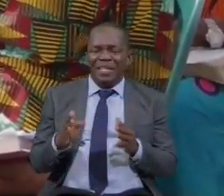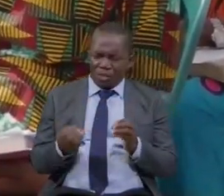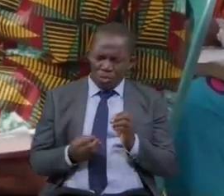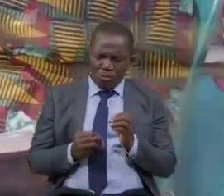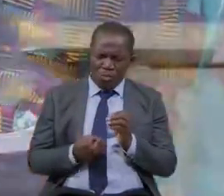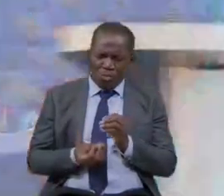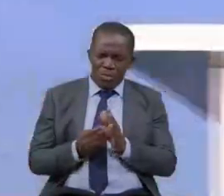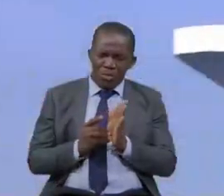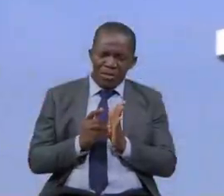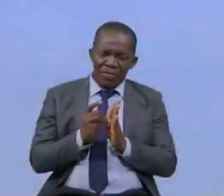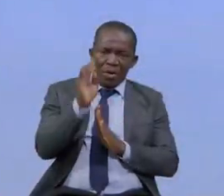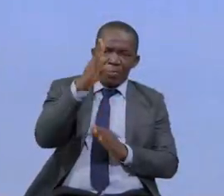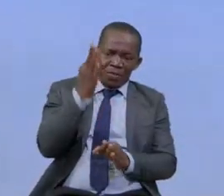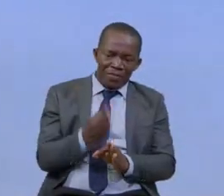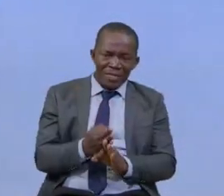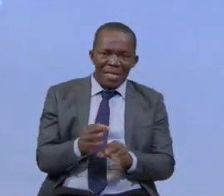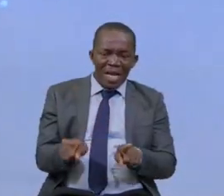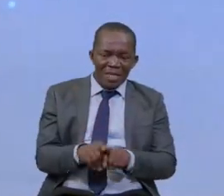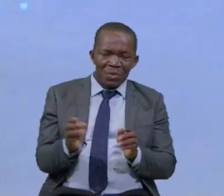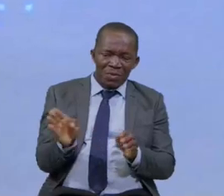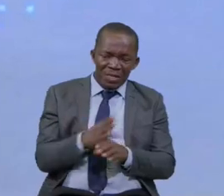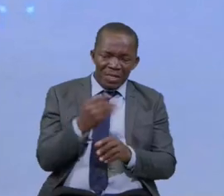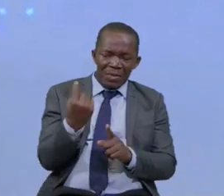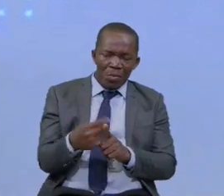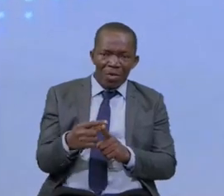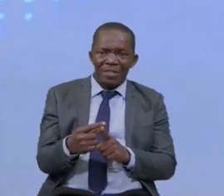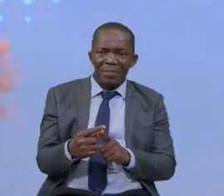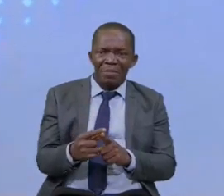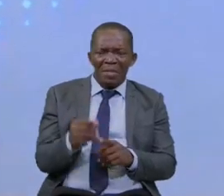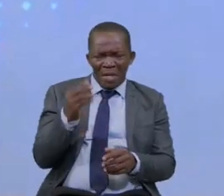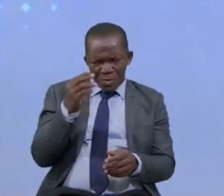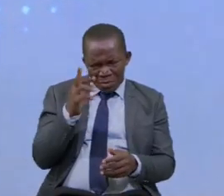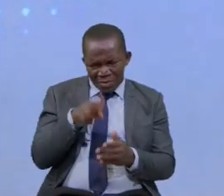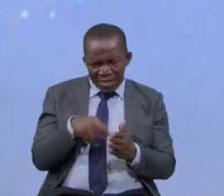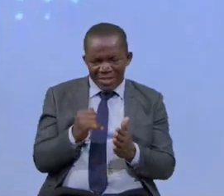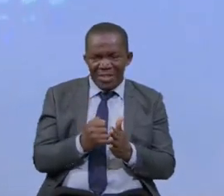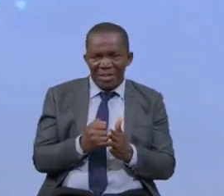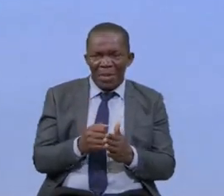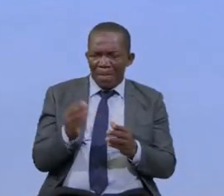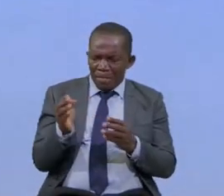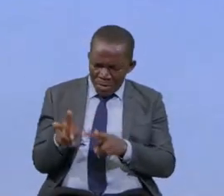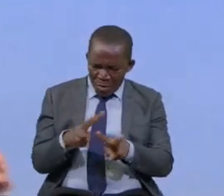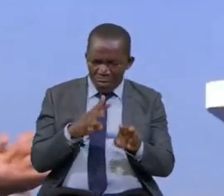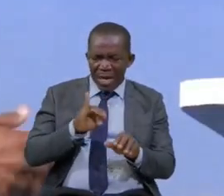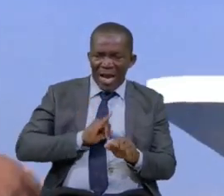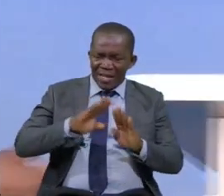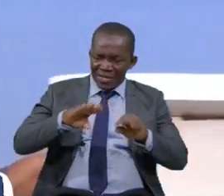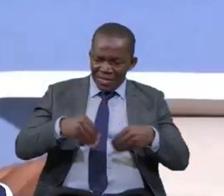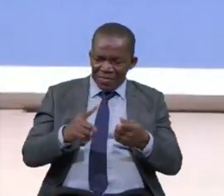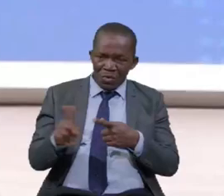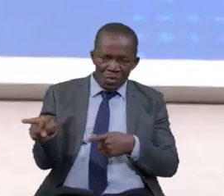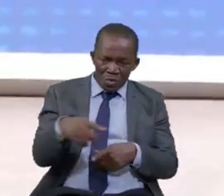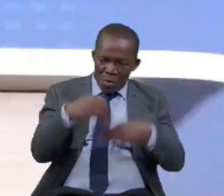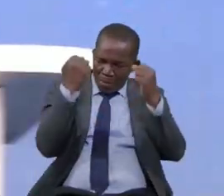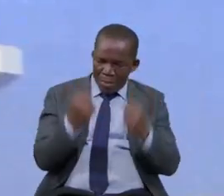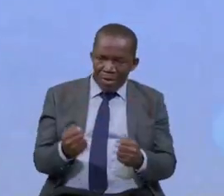chaque pas, voici, je vous ai donné le pouvoir de marcher sur les serpents et les scorpions et sur toute la puissance